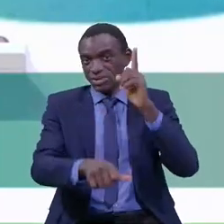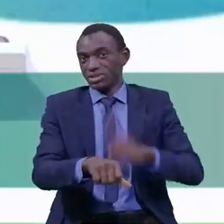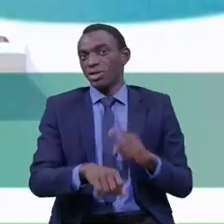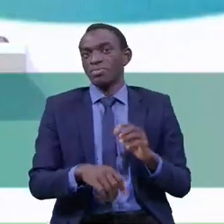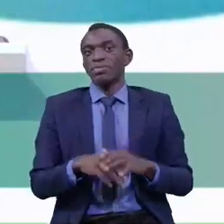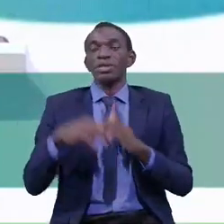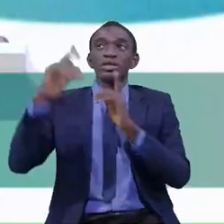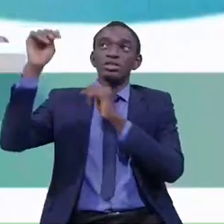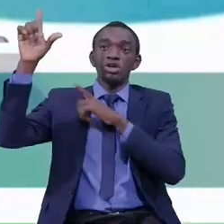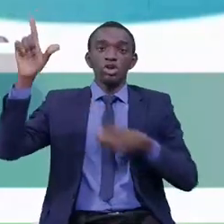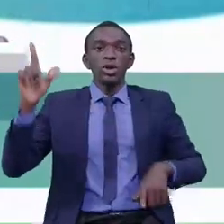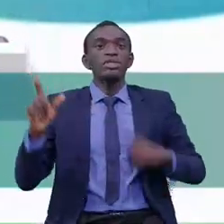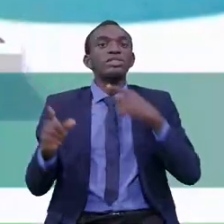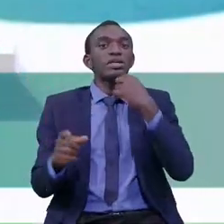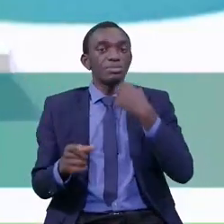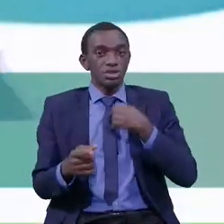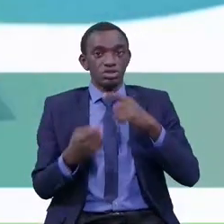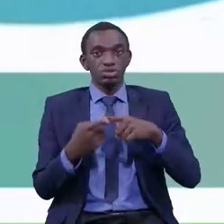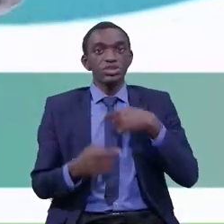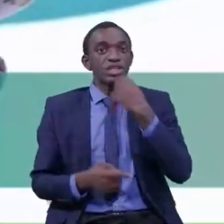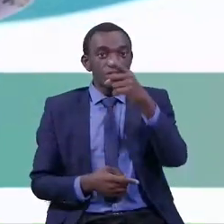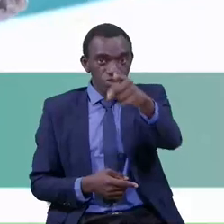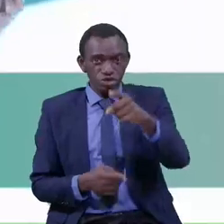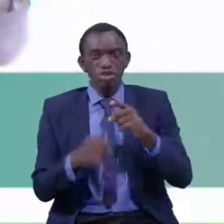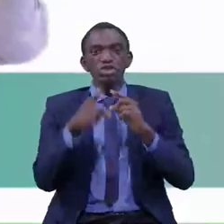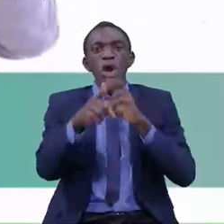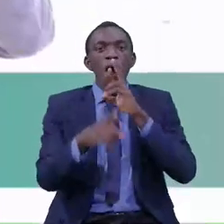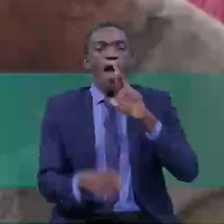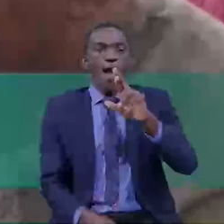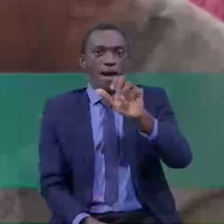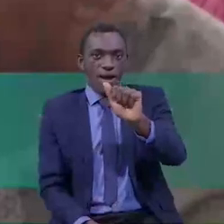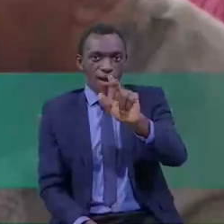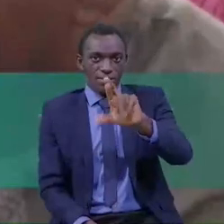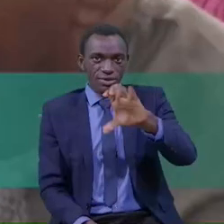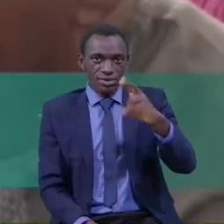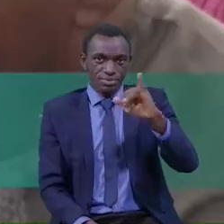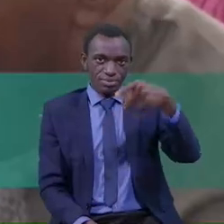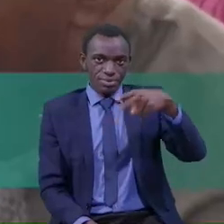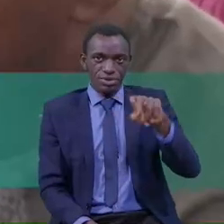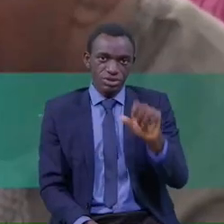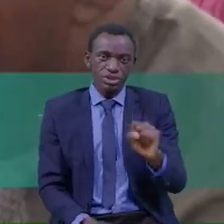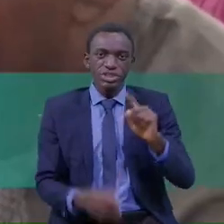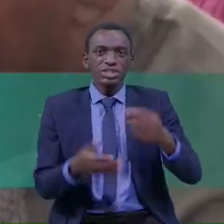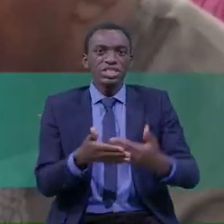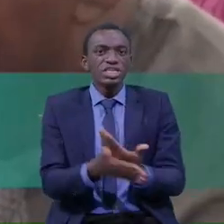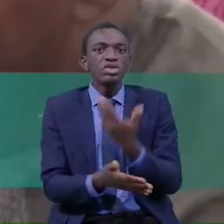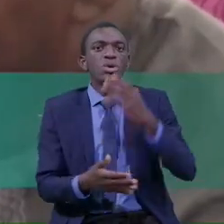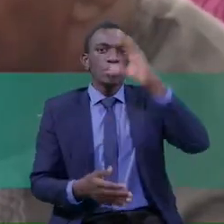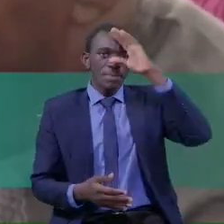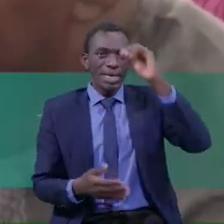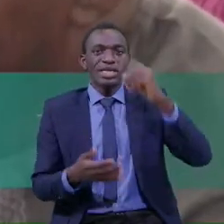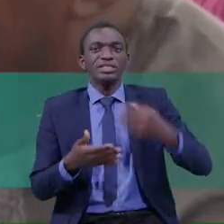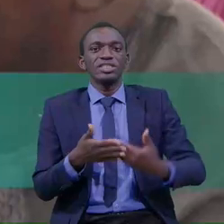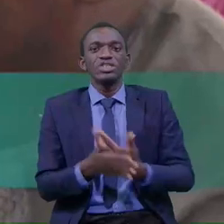te dire, tu es l'archipe maintenant. L'homme nouveau, la femme nouvelle.